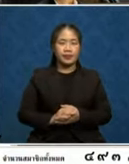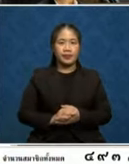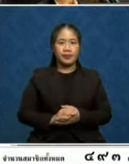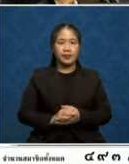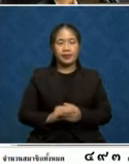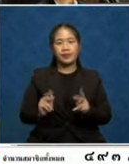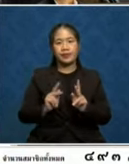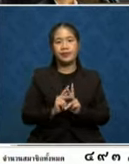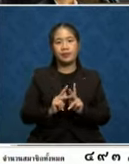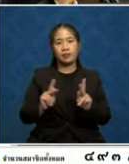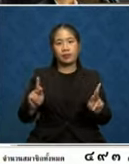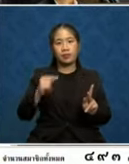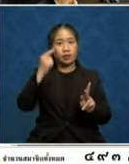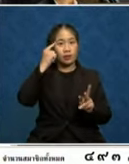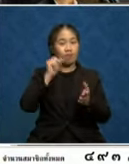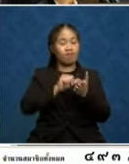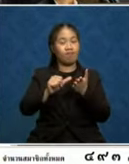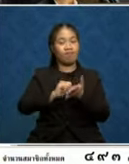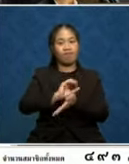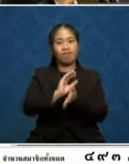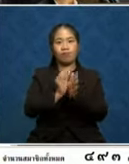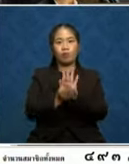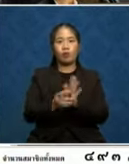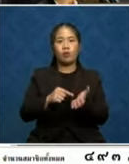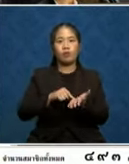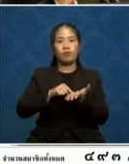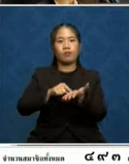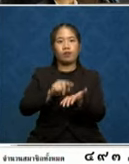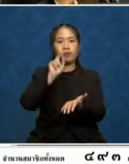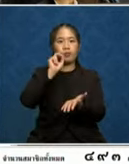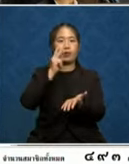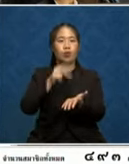ซึงกรมนิการก็ไปปรบปงกลมาอีกรอบหนกเสนอมาครั้งนี้